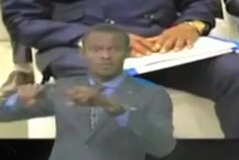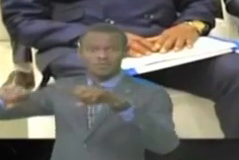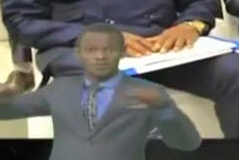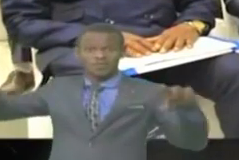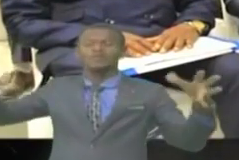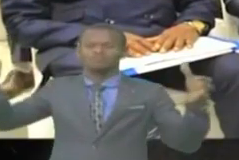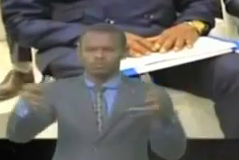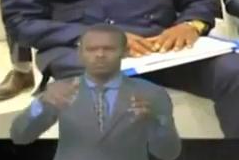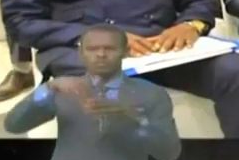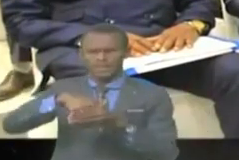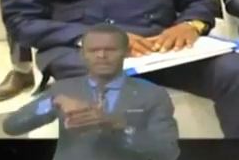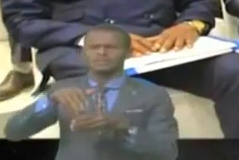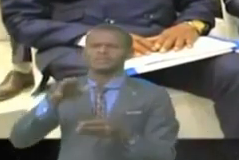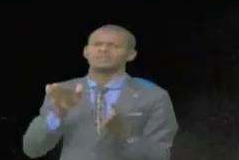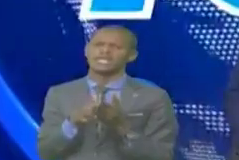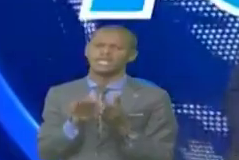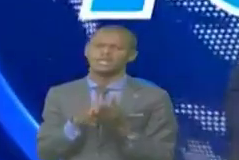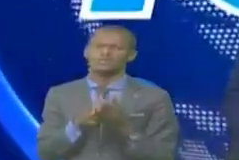et la société civile.